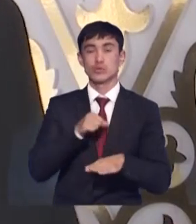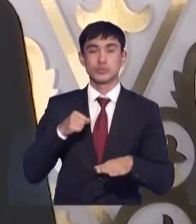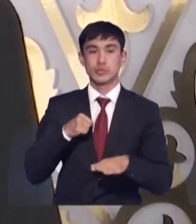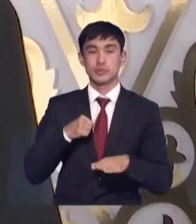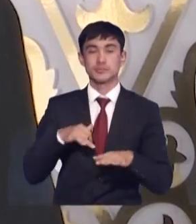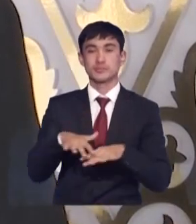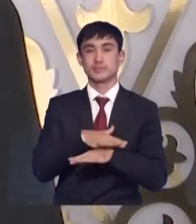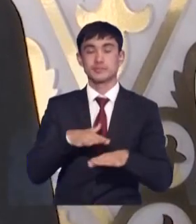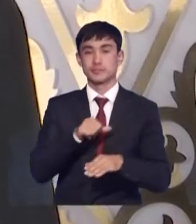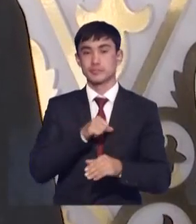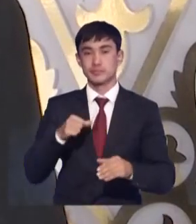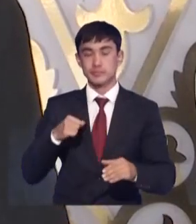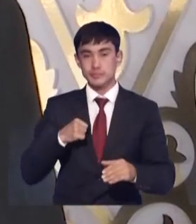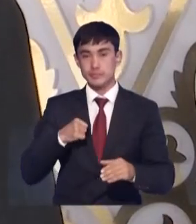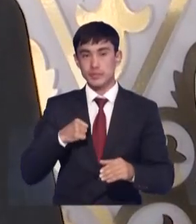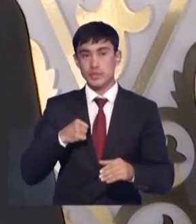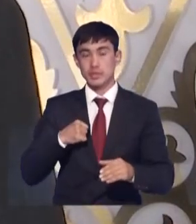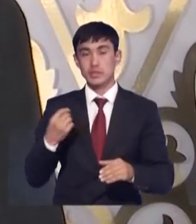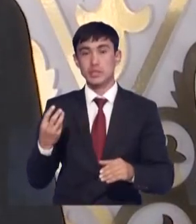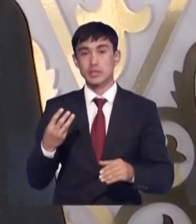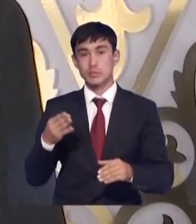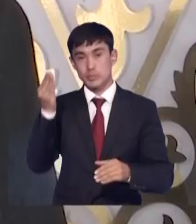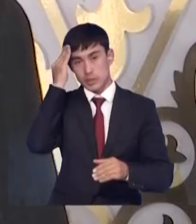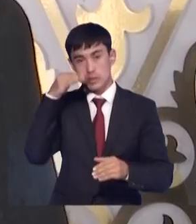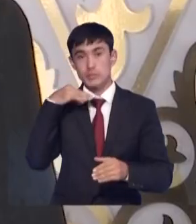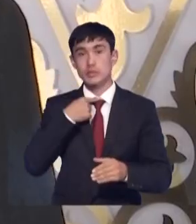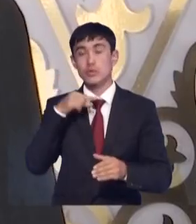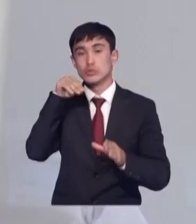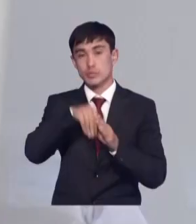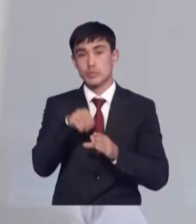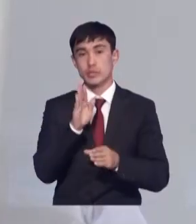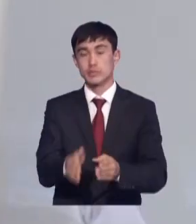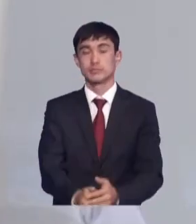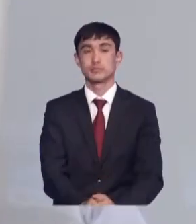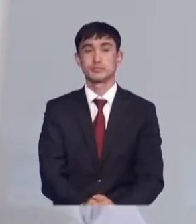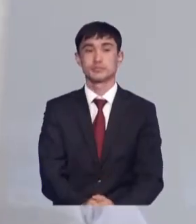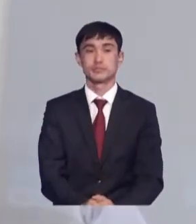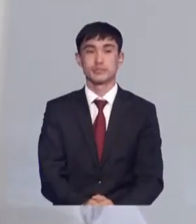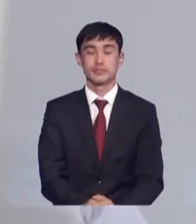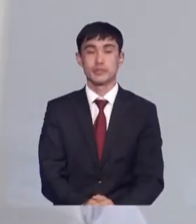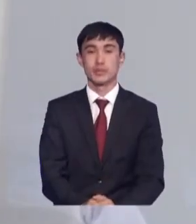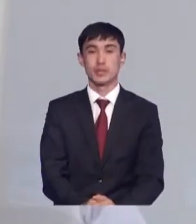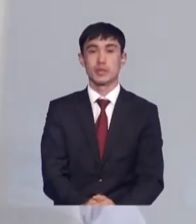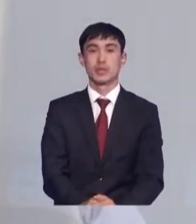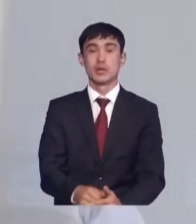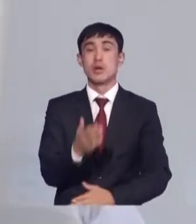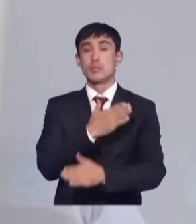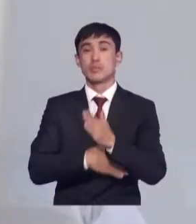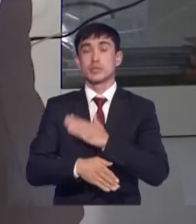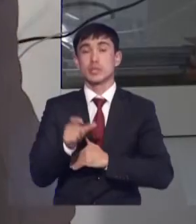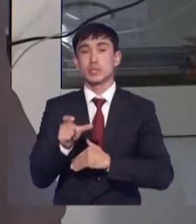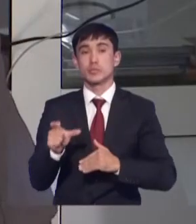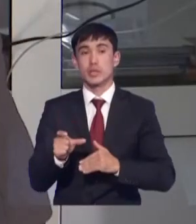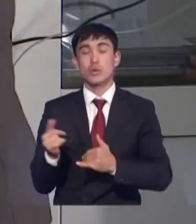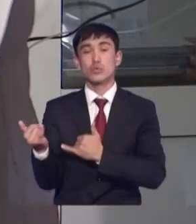ауданның тұрғындары қазір өздерінің қалауларын білдіріп, дауыстарын беруде. Нысан аумағында мүмкіндігі шектеулі жандарға